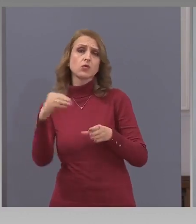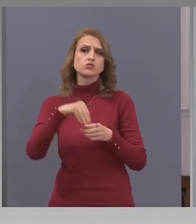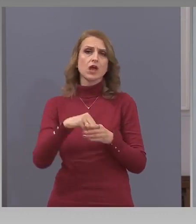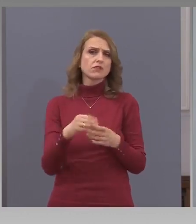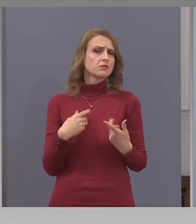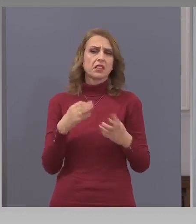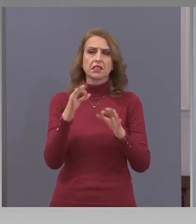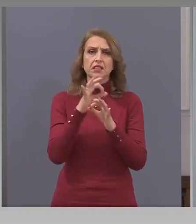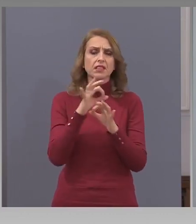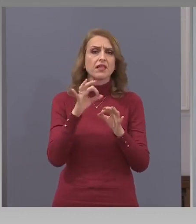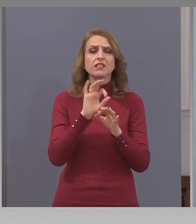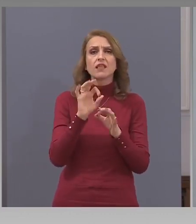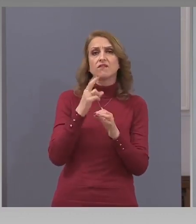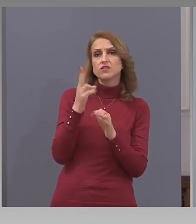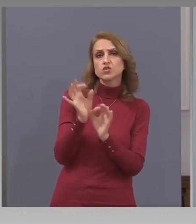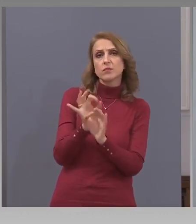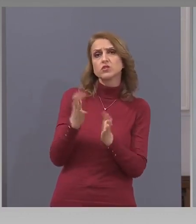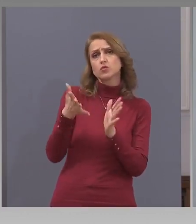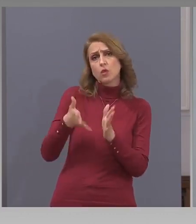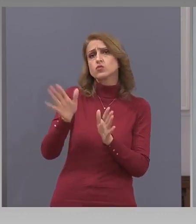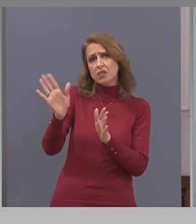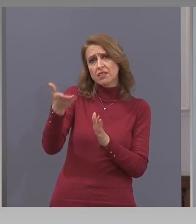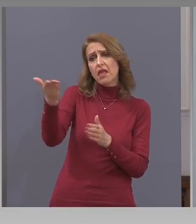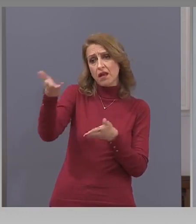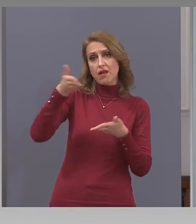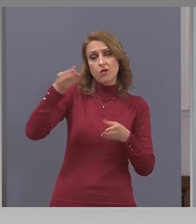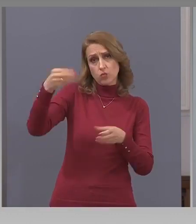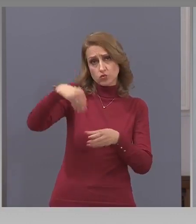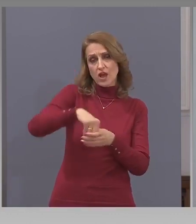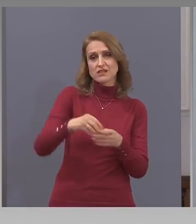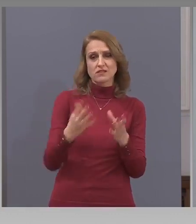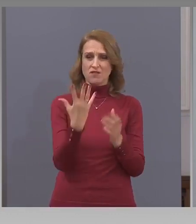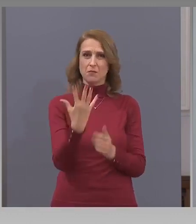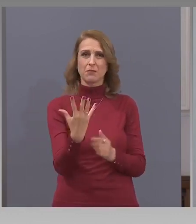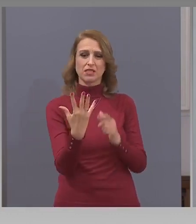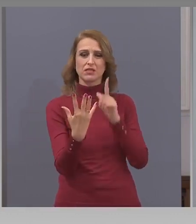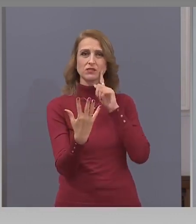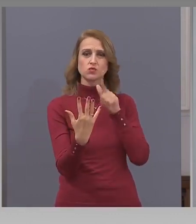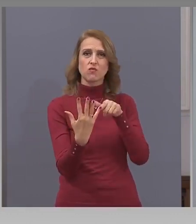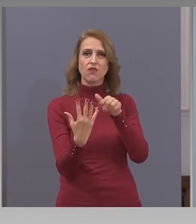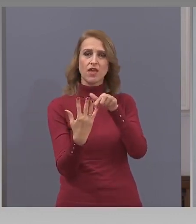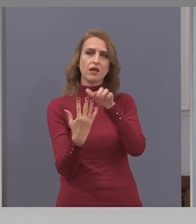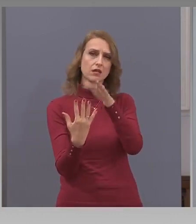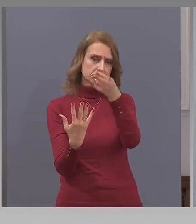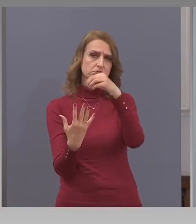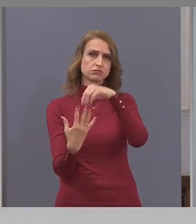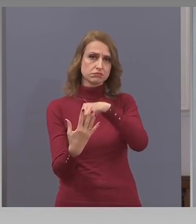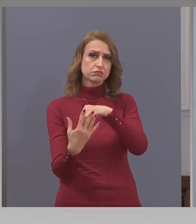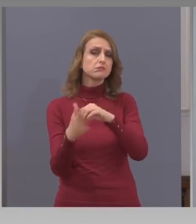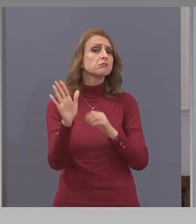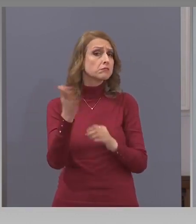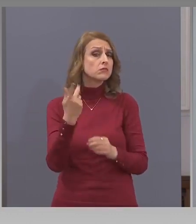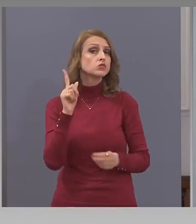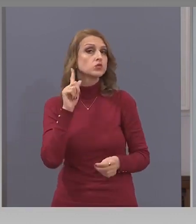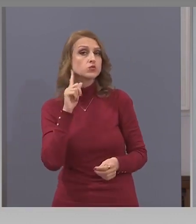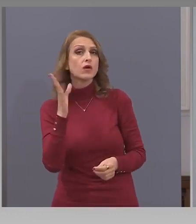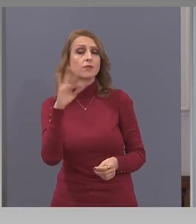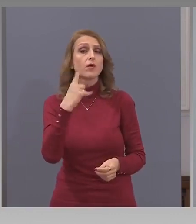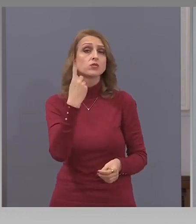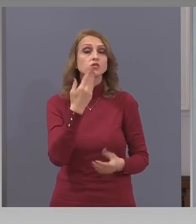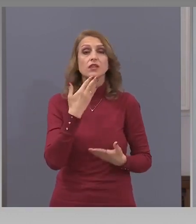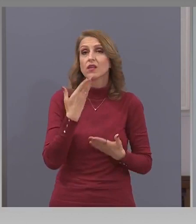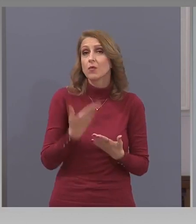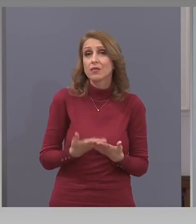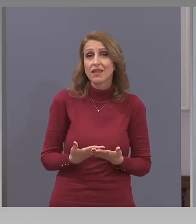пречи да и той в тези пет човека? Аз не виждам. Напротив, ще чуем още едно мнение.